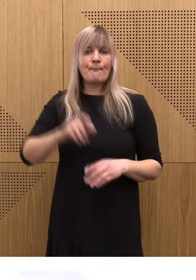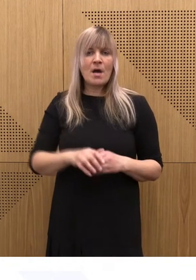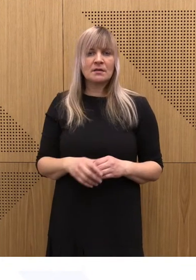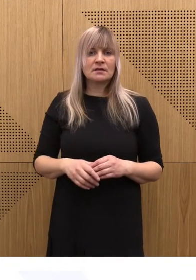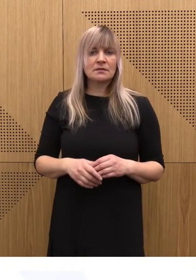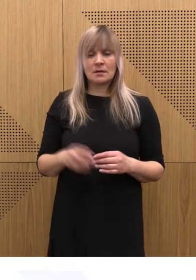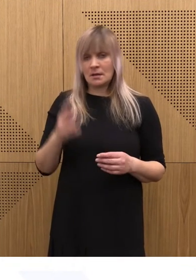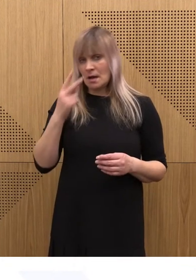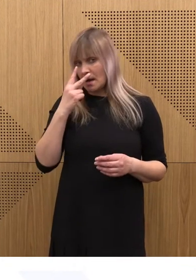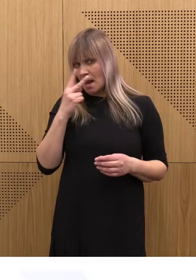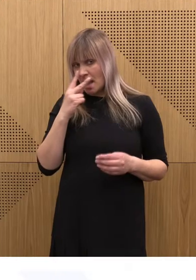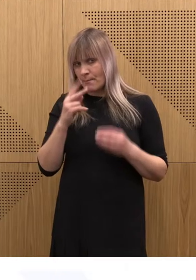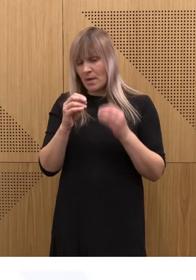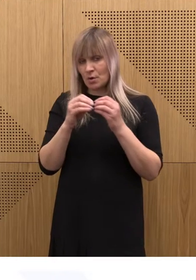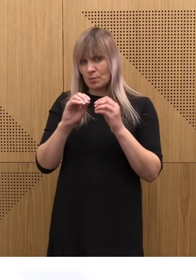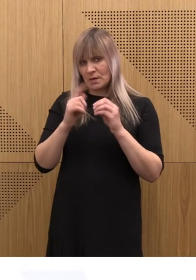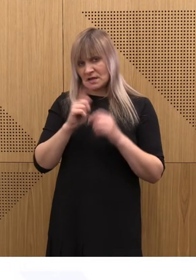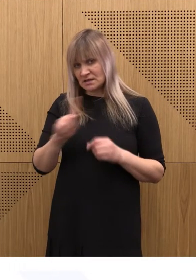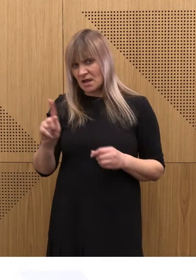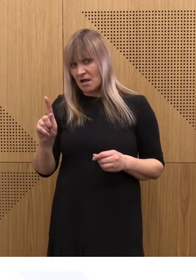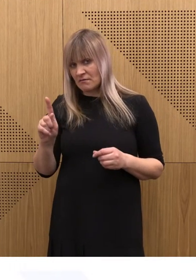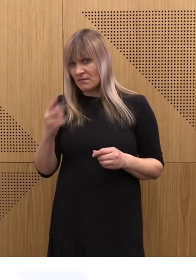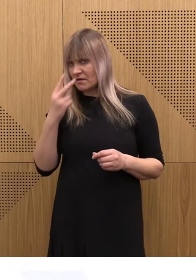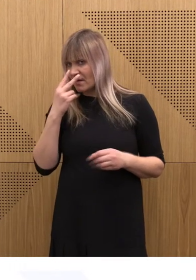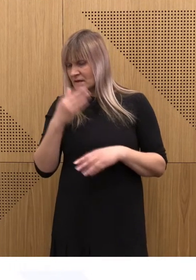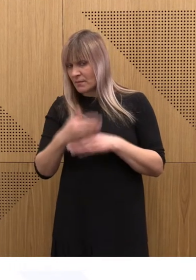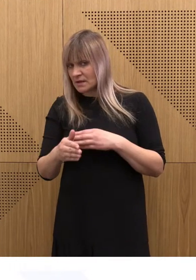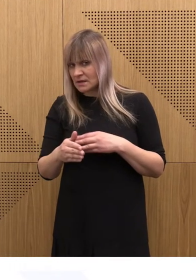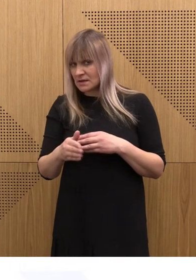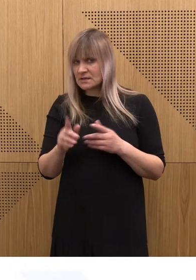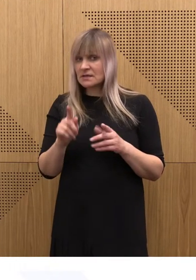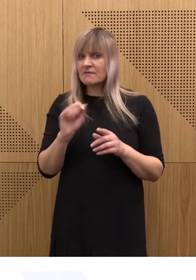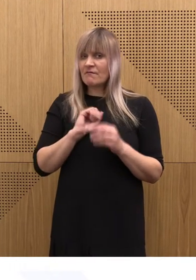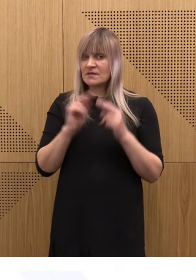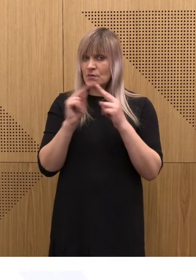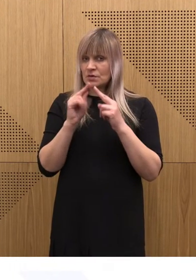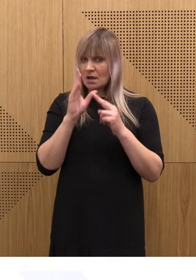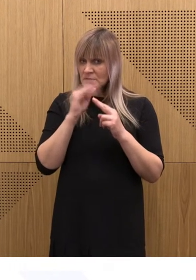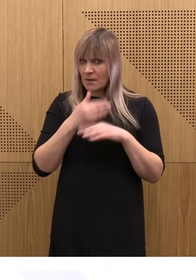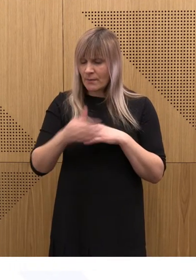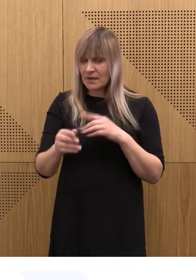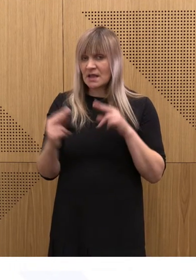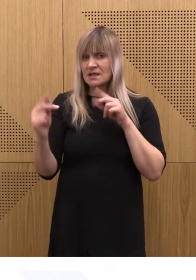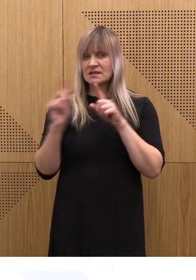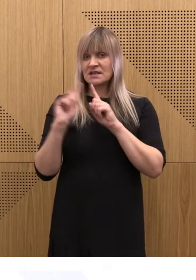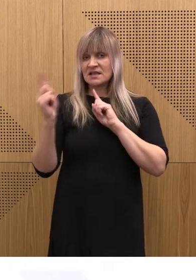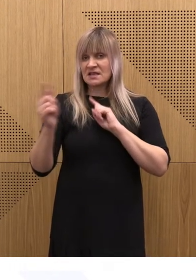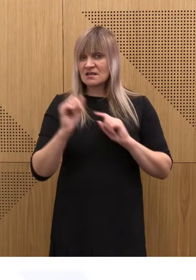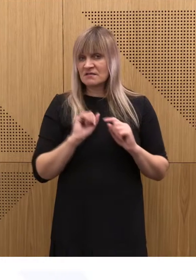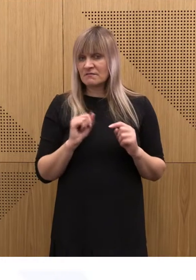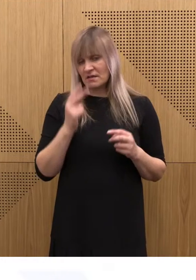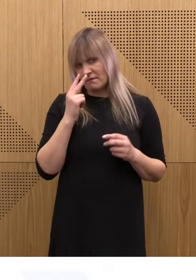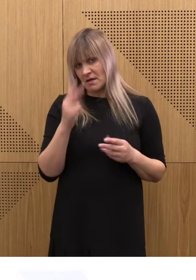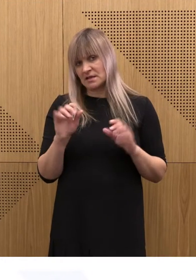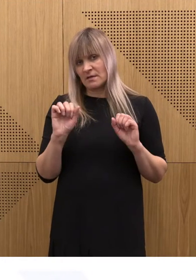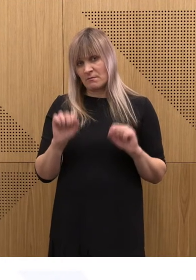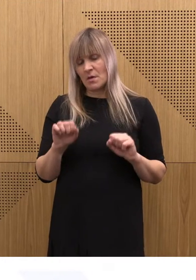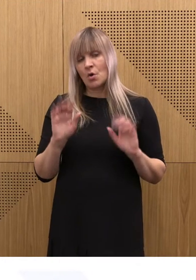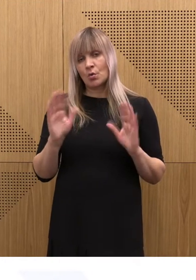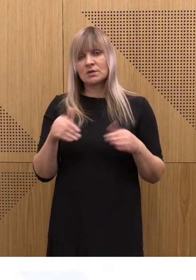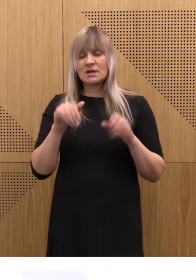toimub 10. jaanuaril, et kas me saame kontaktis jätkata, tuleb distantsis jätkata, milline on võimalik mõju siis